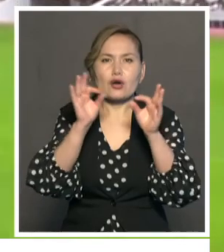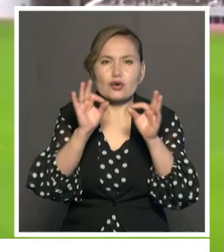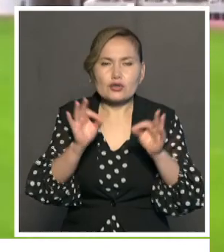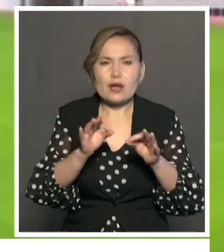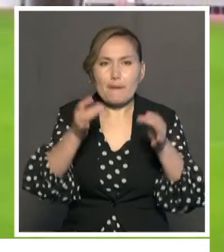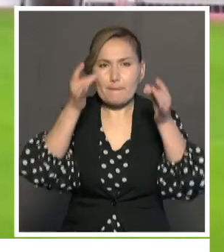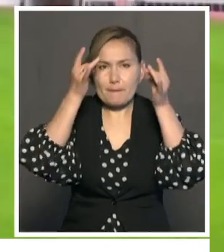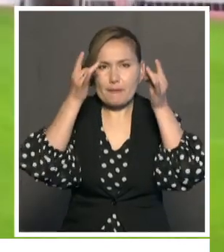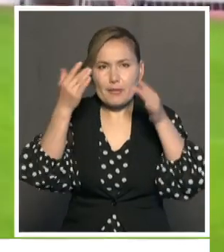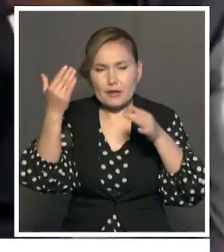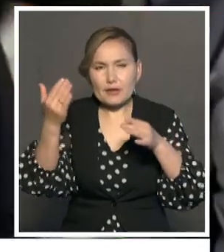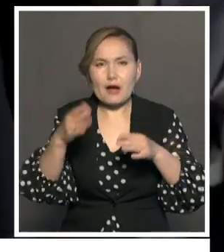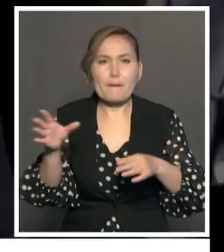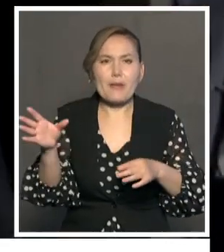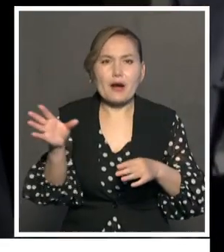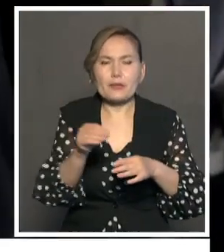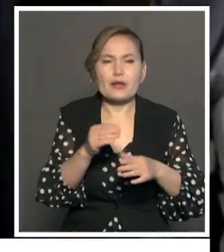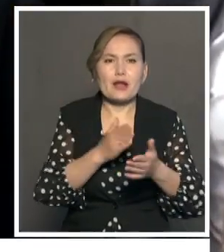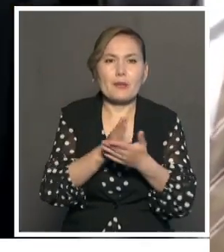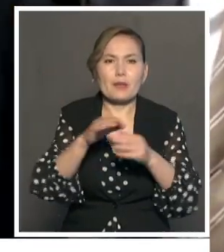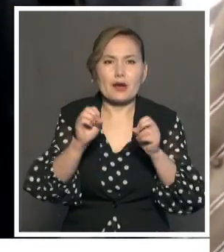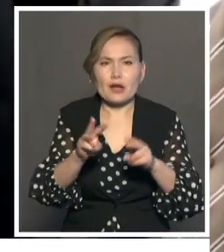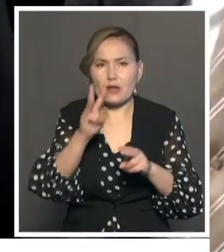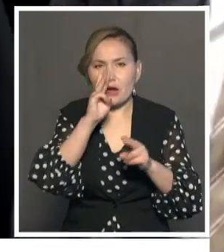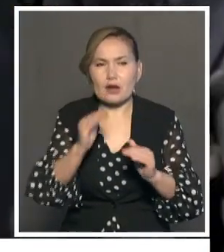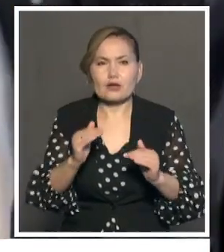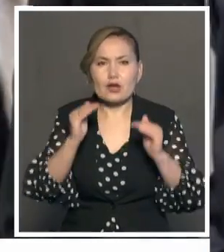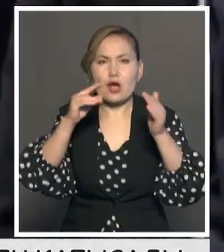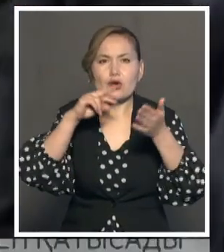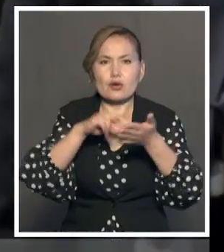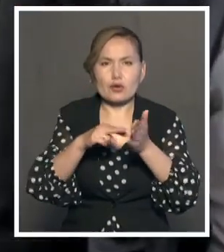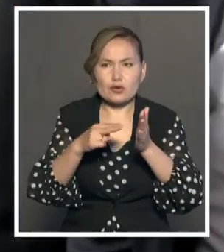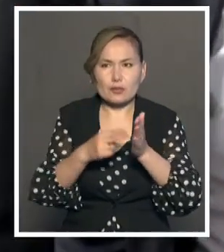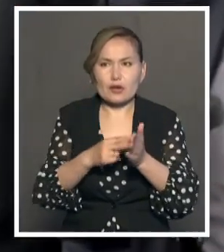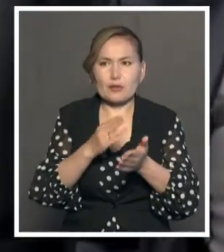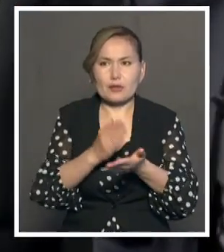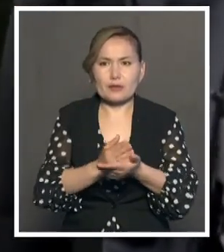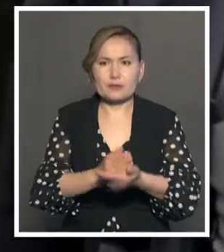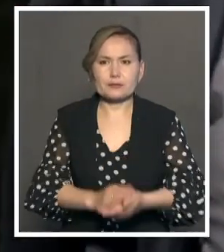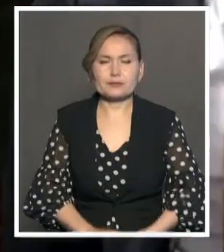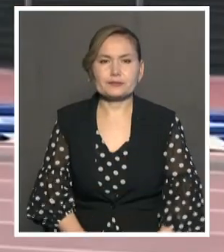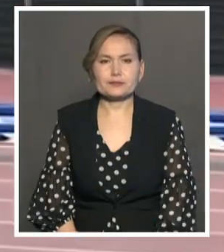архив саласының барлық деңгейдегі қызметкерлерінің жалақысын көтеру жоспарланған.